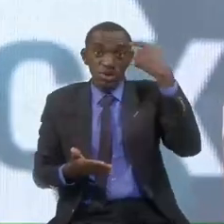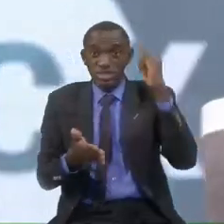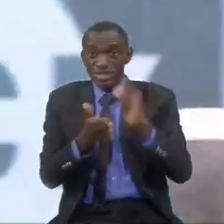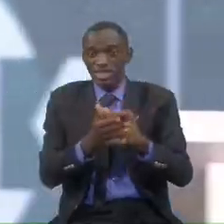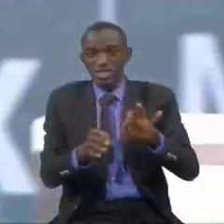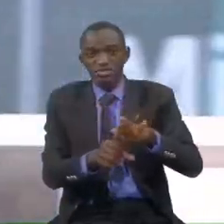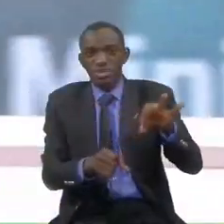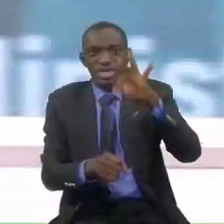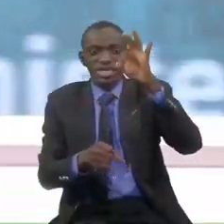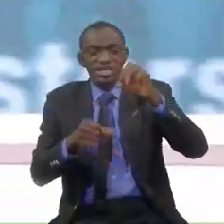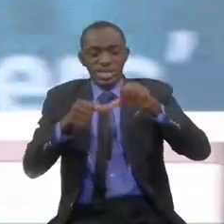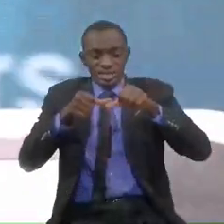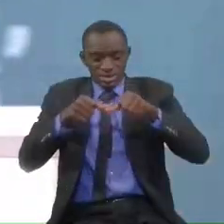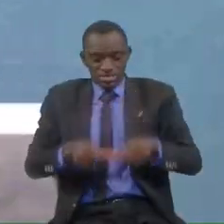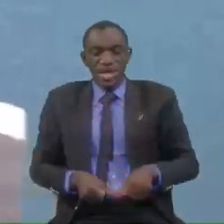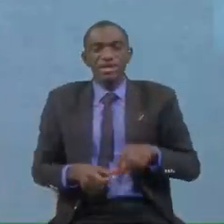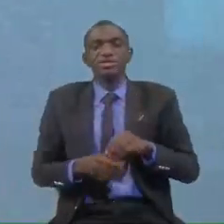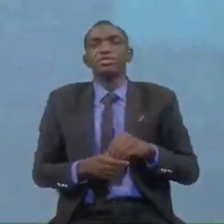là habite en nous.